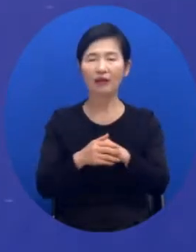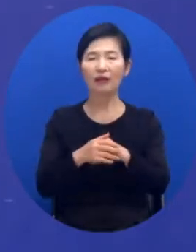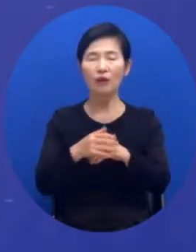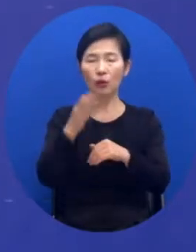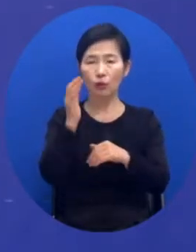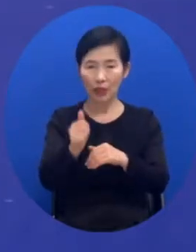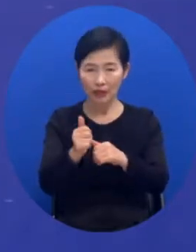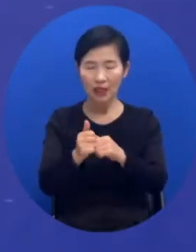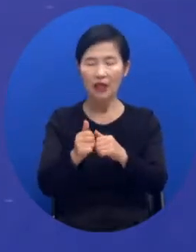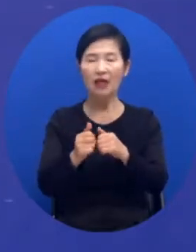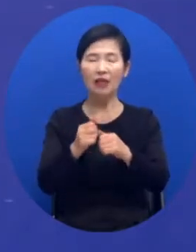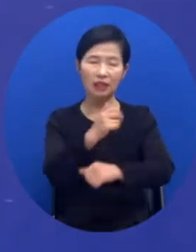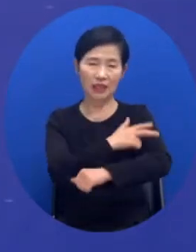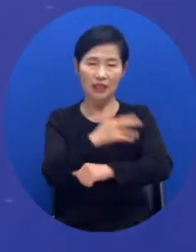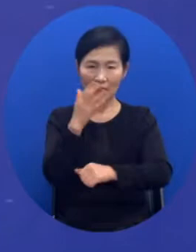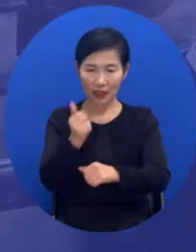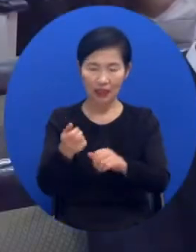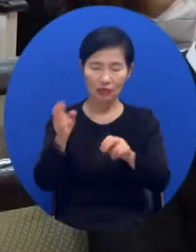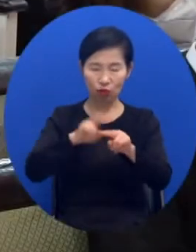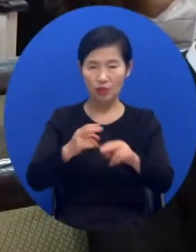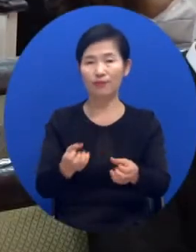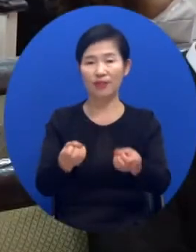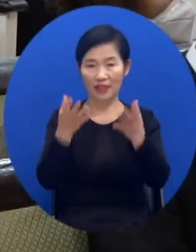이사장 이취임식을 진행했습니다.